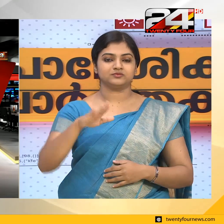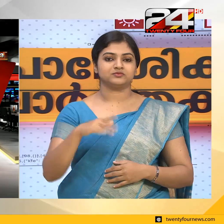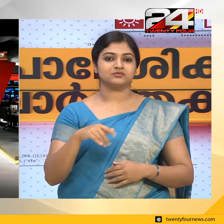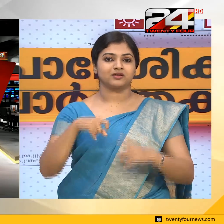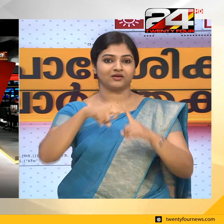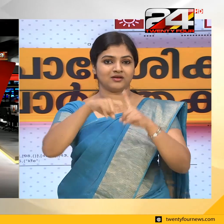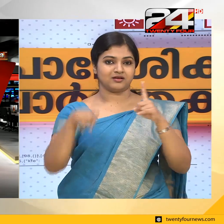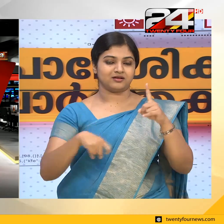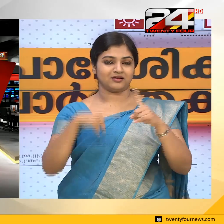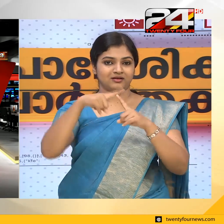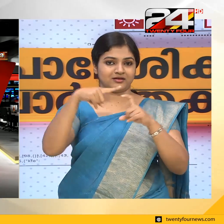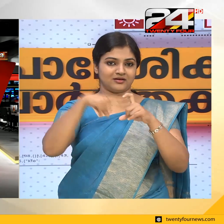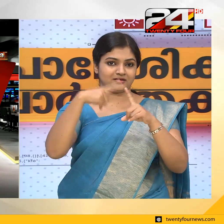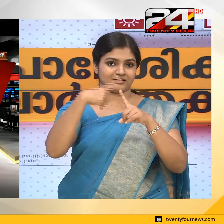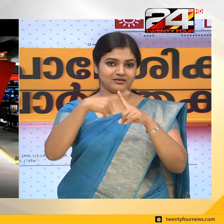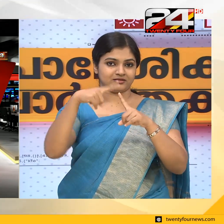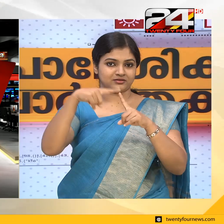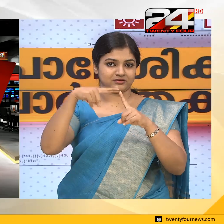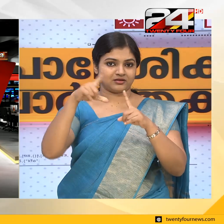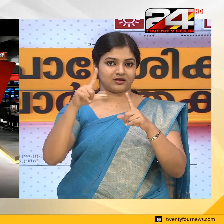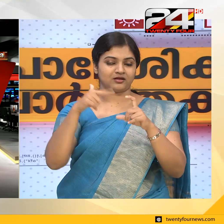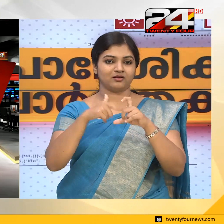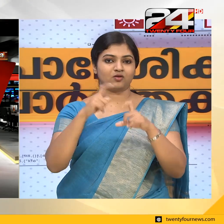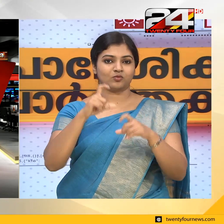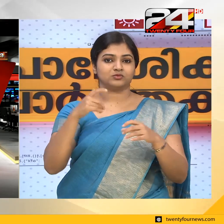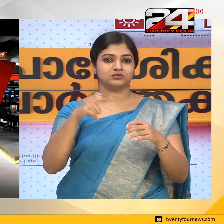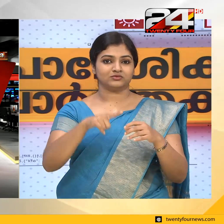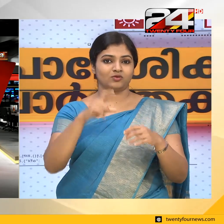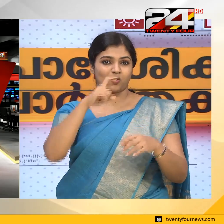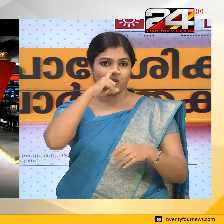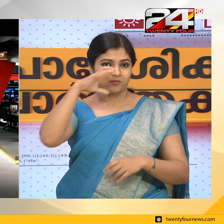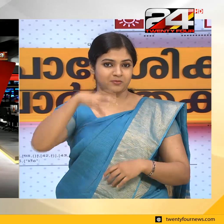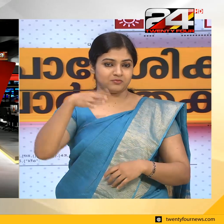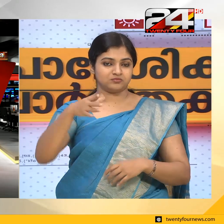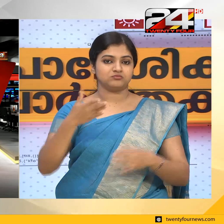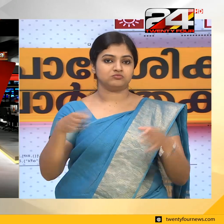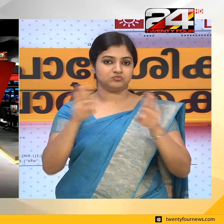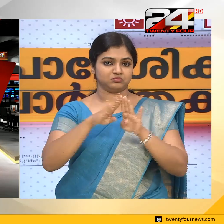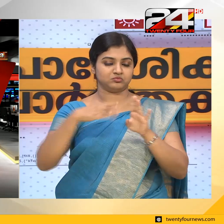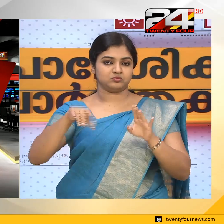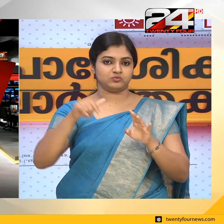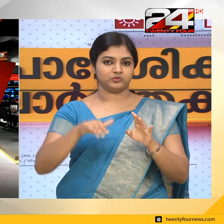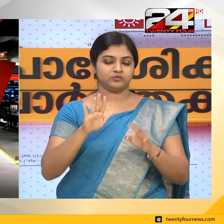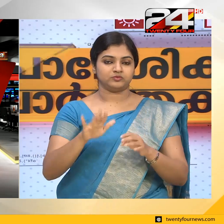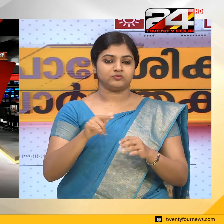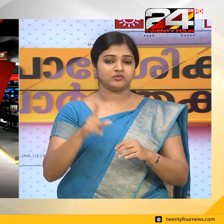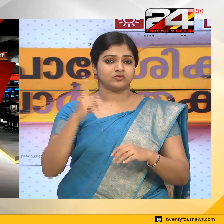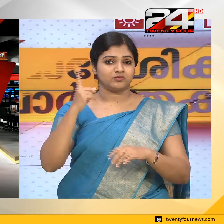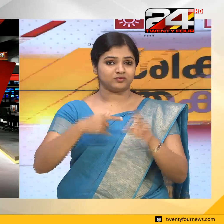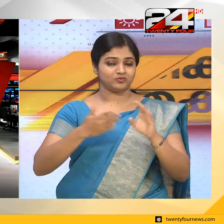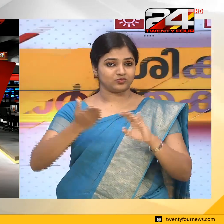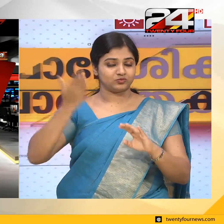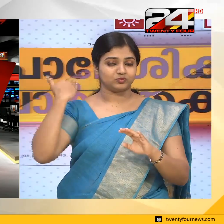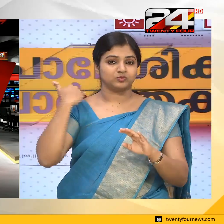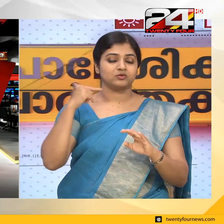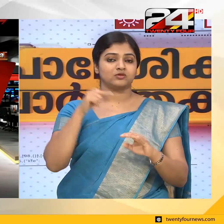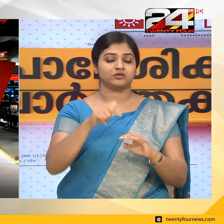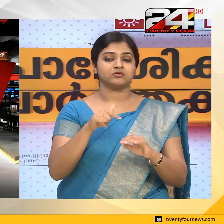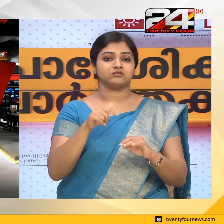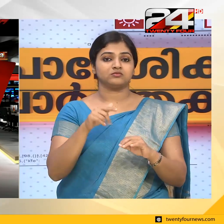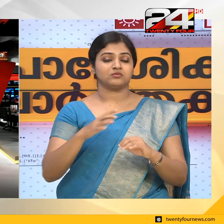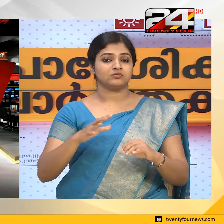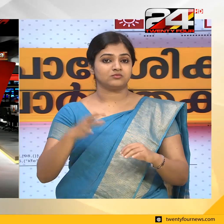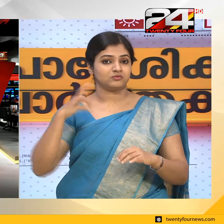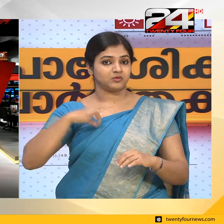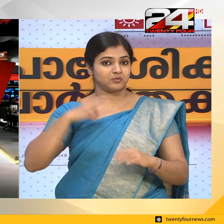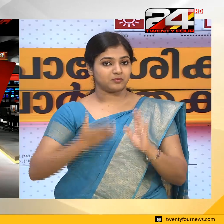സംസ്ഥാന ടെക്സ്റ്റൈൽ കോർപ്പറേഷന് കീഴിലുള്ള കോട്ടയം ടെക്സ്റ്റൈൽസ് അടച്ചുപൂട്ടൽ ഭീഷണിയിൽ. ഒരു ദശാബ്ദം മുമ്പ് ലാഭത്തിൽ പ്രവർത്തിച്ചിരുന്ന സ്ഥാപനമാണ്